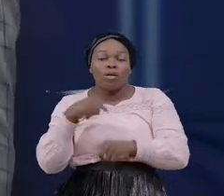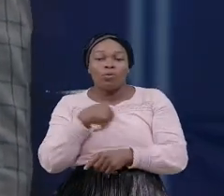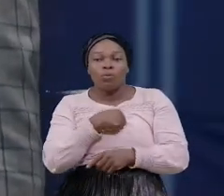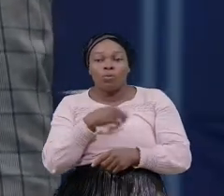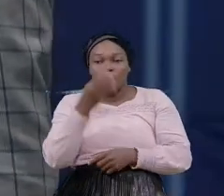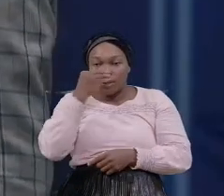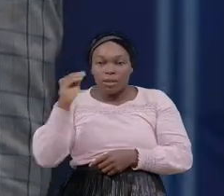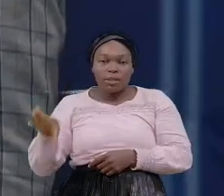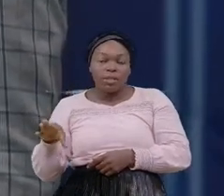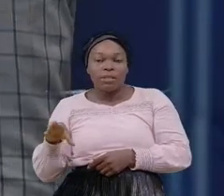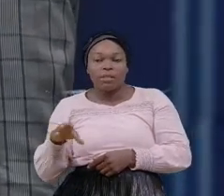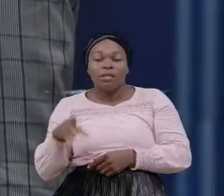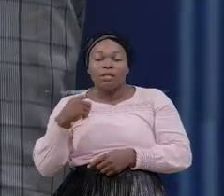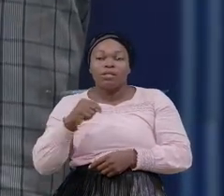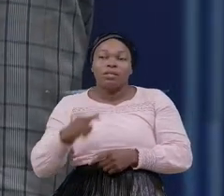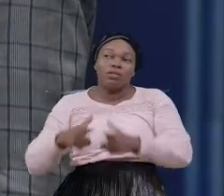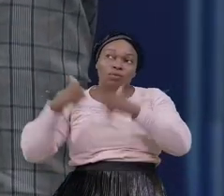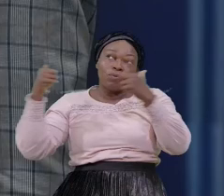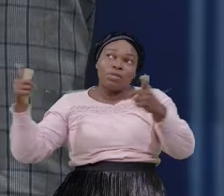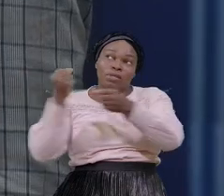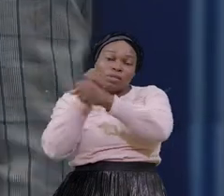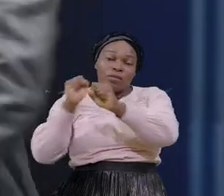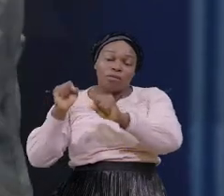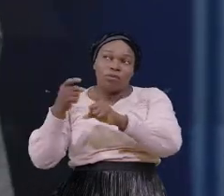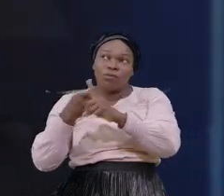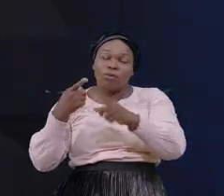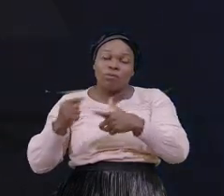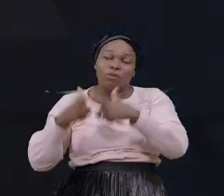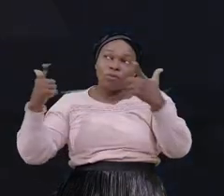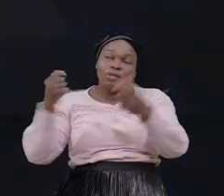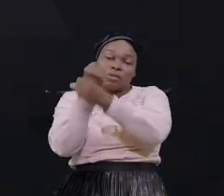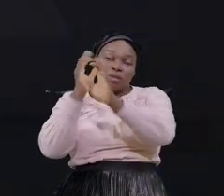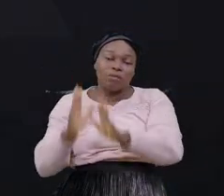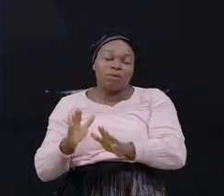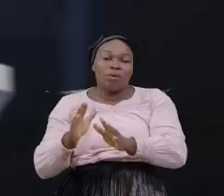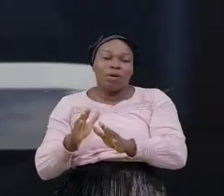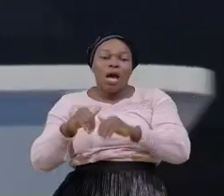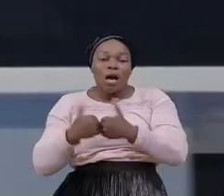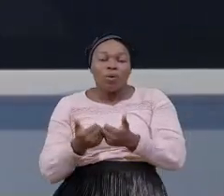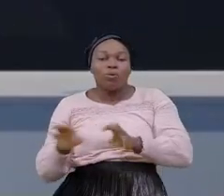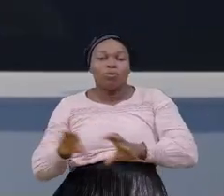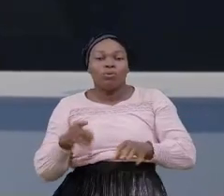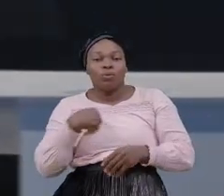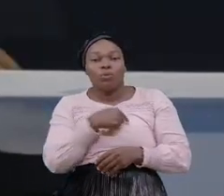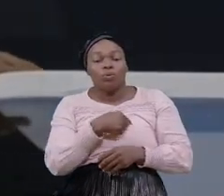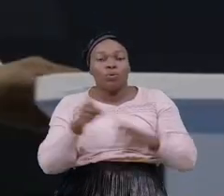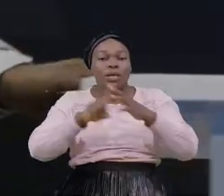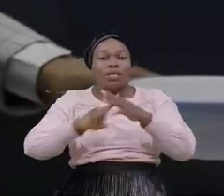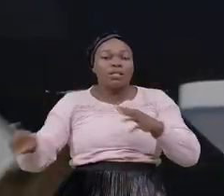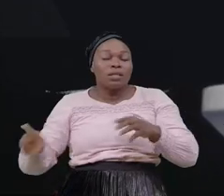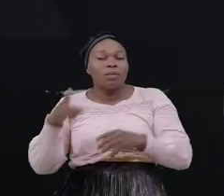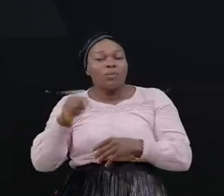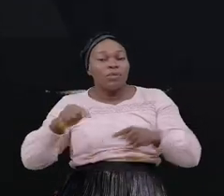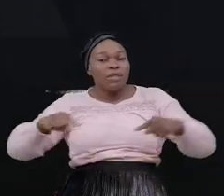Comment peut-on échapper la souffrance? On ne peut pas l'échapper si on néglige le salut venant